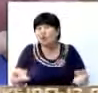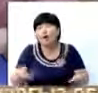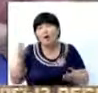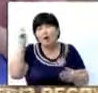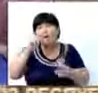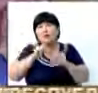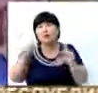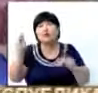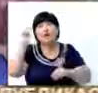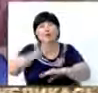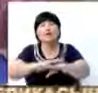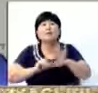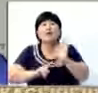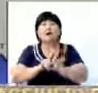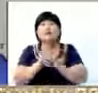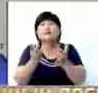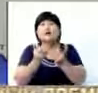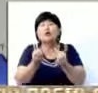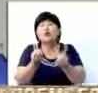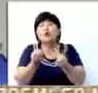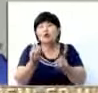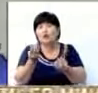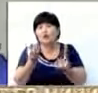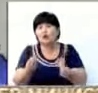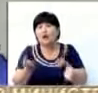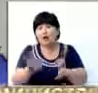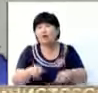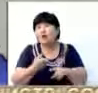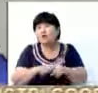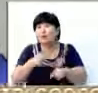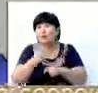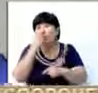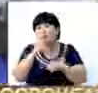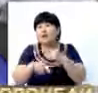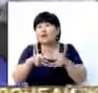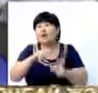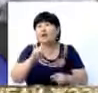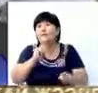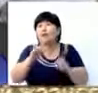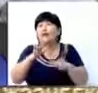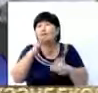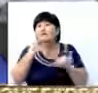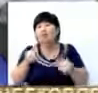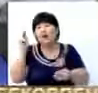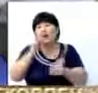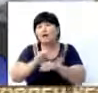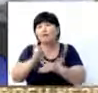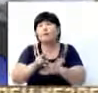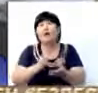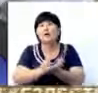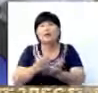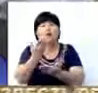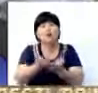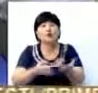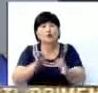білім ордаларындағы сабақтың басталуына санаулы күндер қалды. Ең бастысы, дәстүрлі тамыз конференциясы заманауи білім берудің бағыттарын